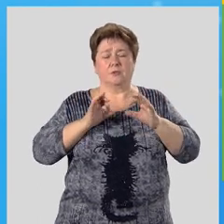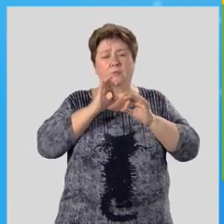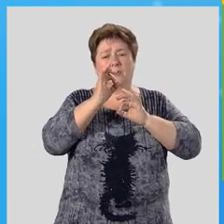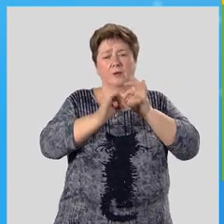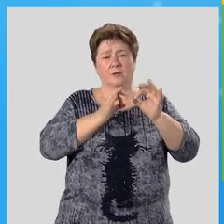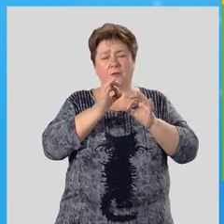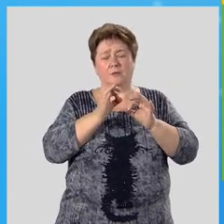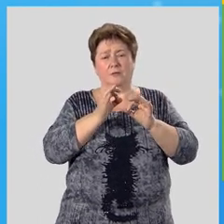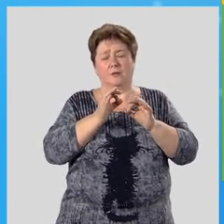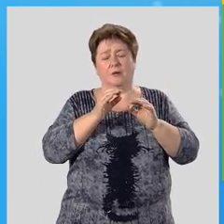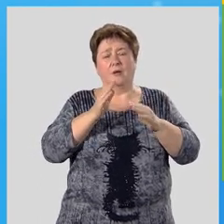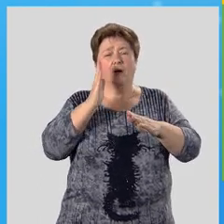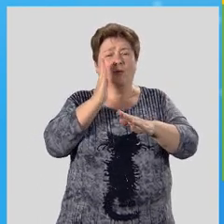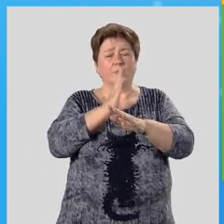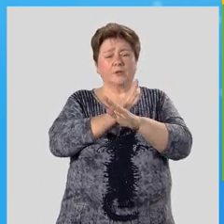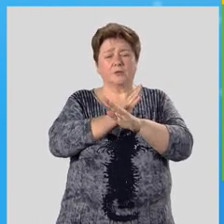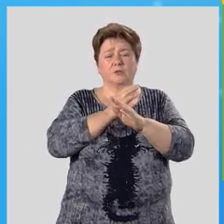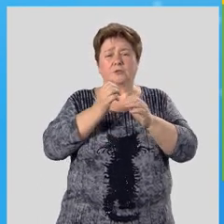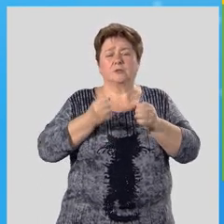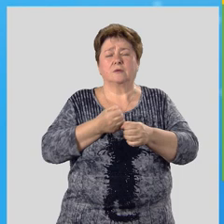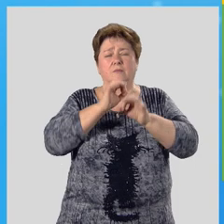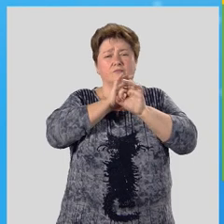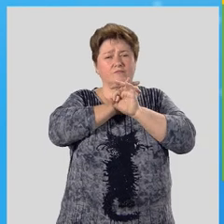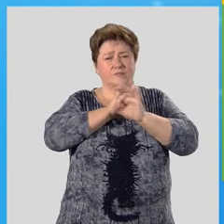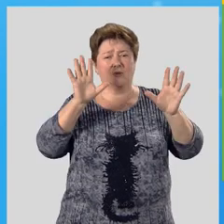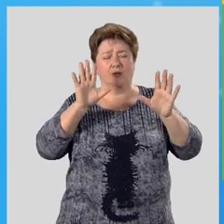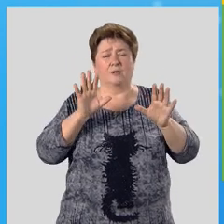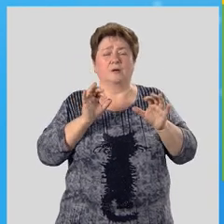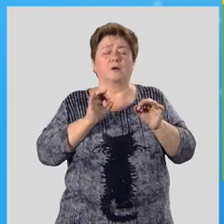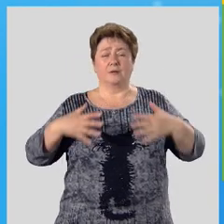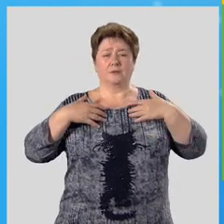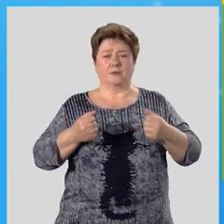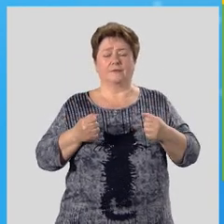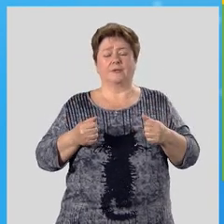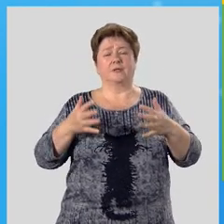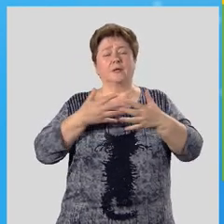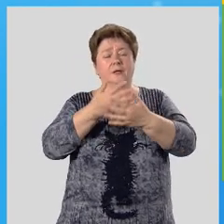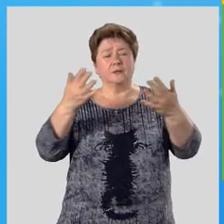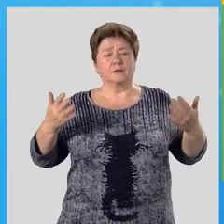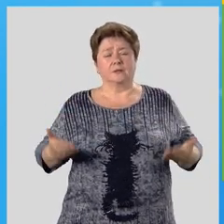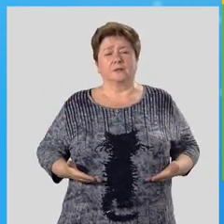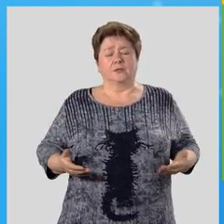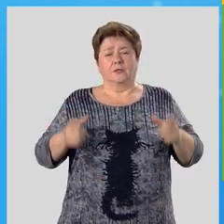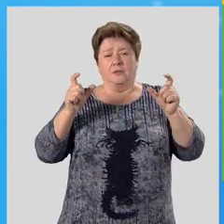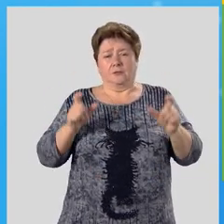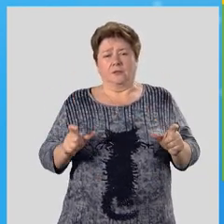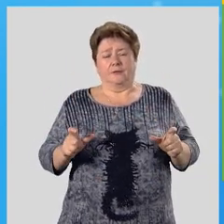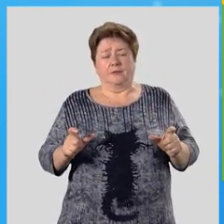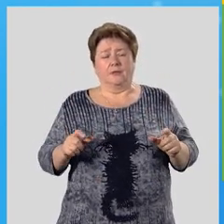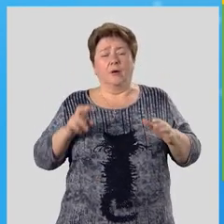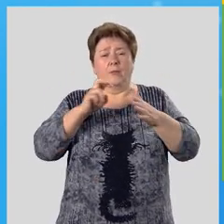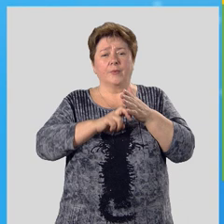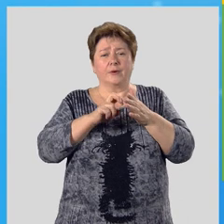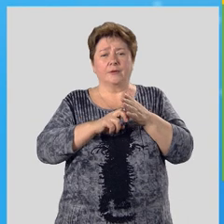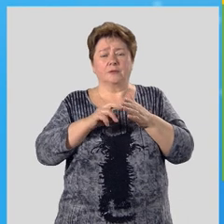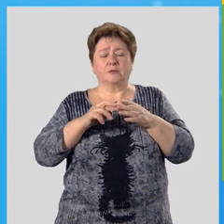планеты, прекращение испытаний ядерного оружия, оздоровление среды обитания человека,